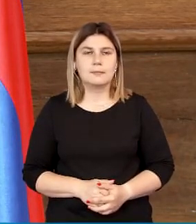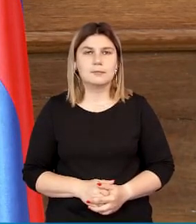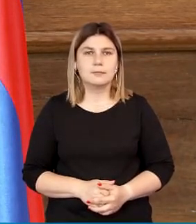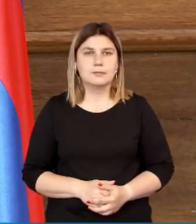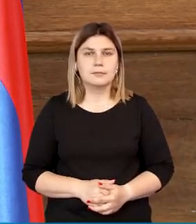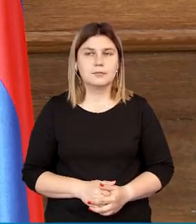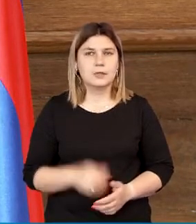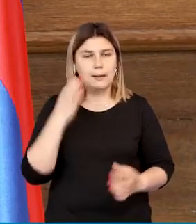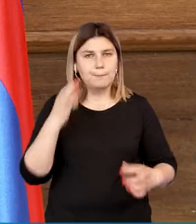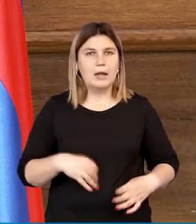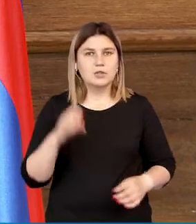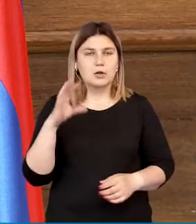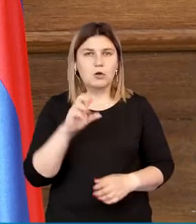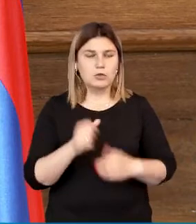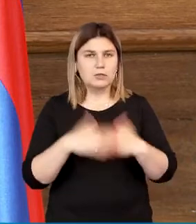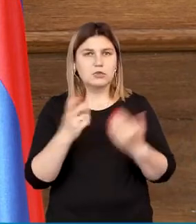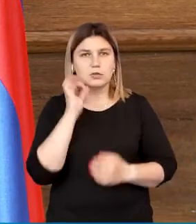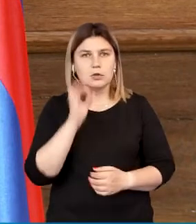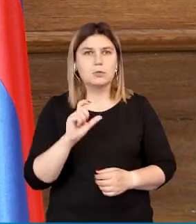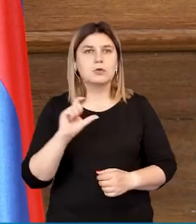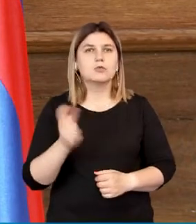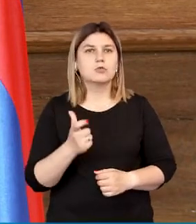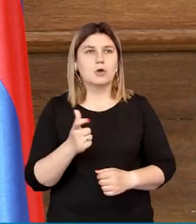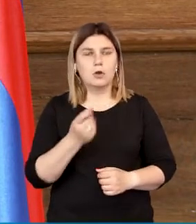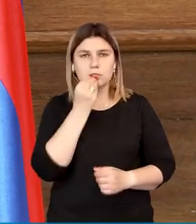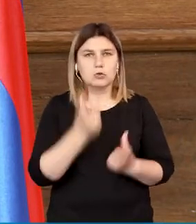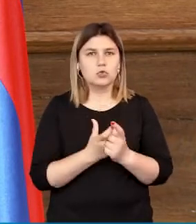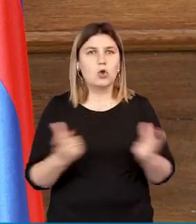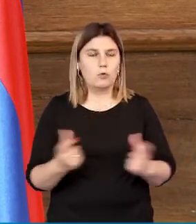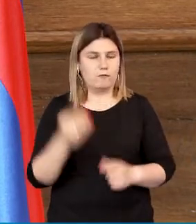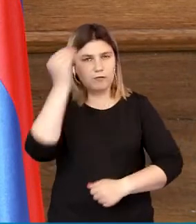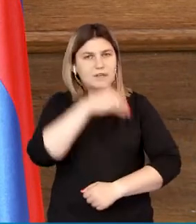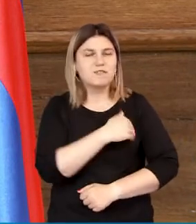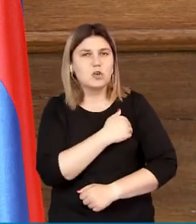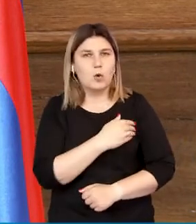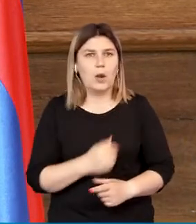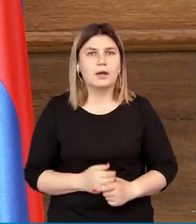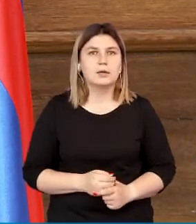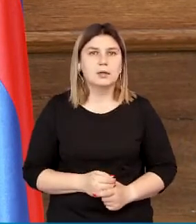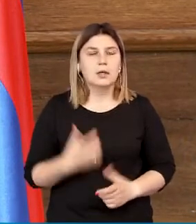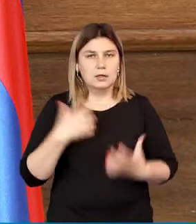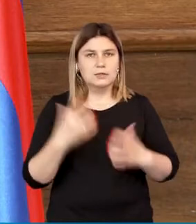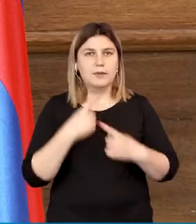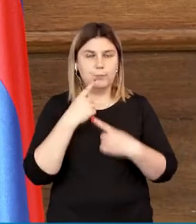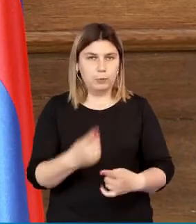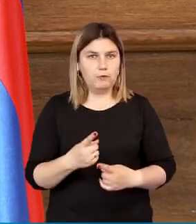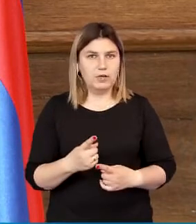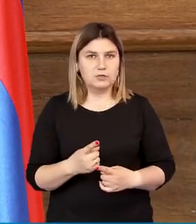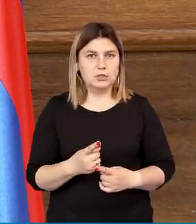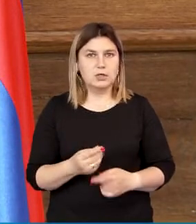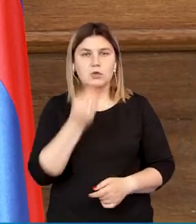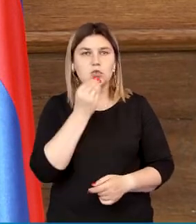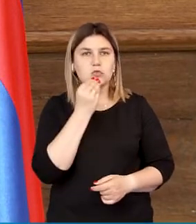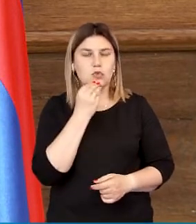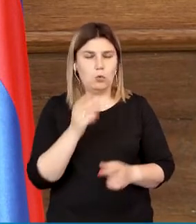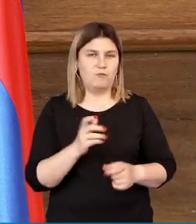Pani Gosia, dzień dobry. Co z działalnością stołówek w szkołach? Bardzo ważne pytanie. Chcę powiedzieć, że stołówki